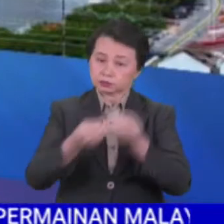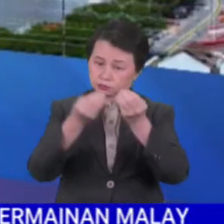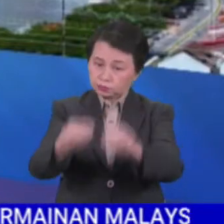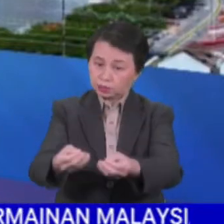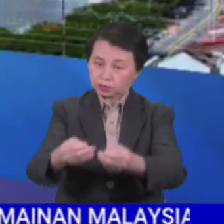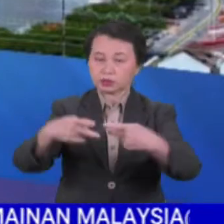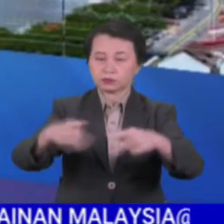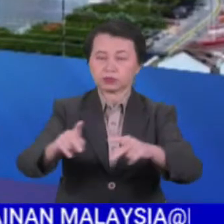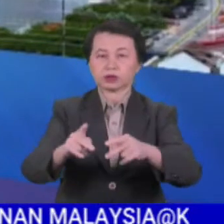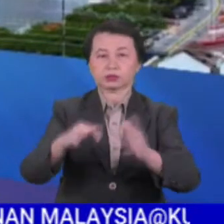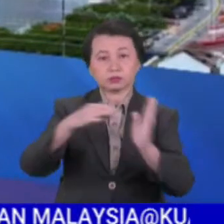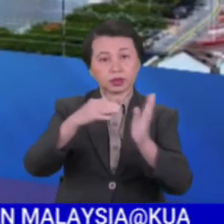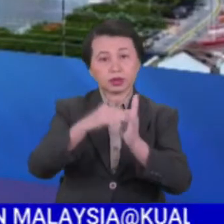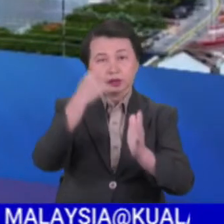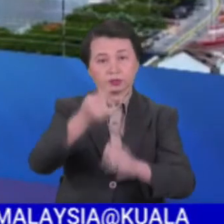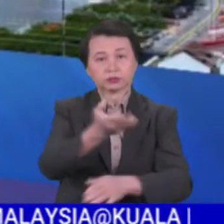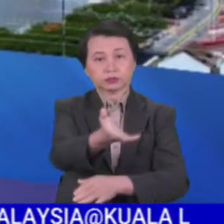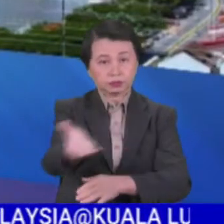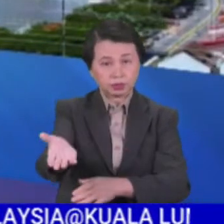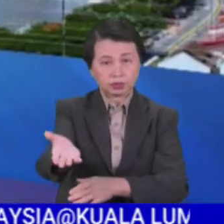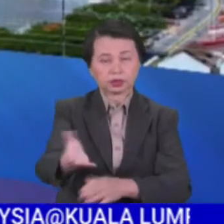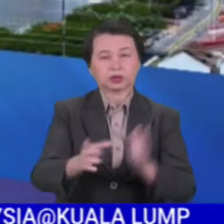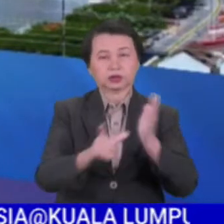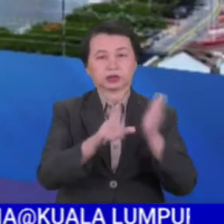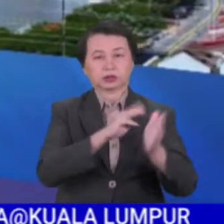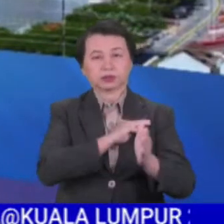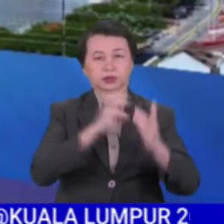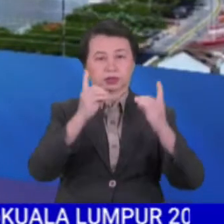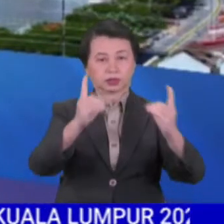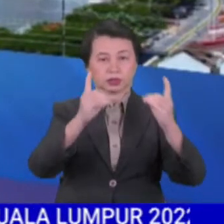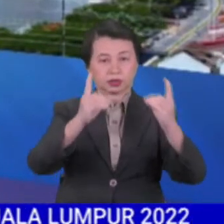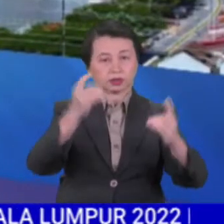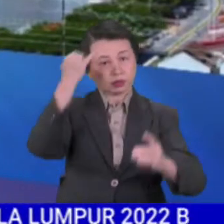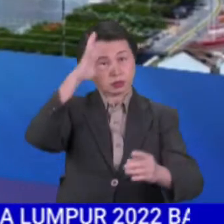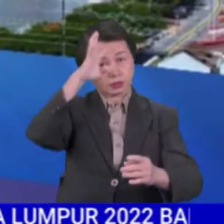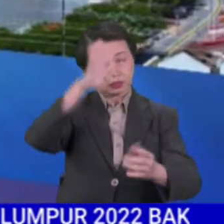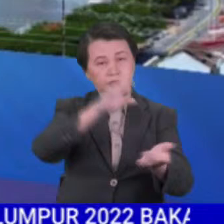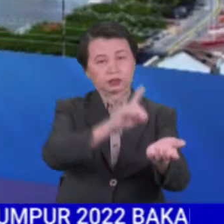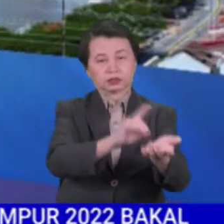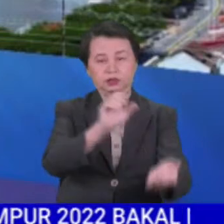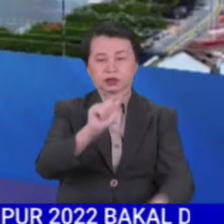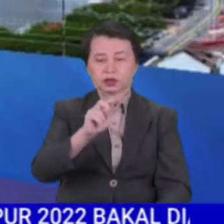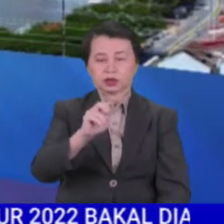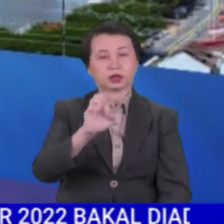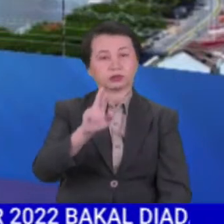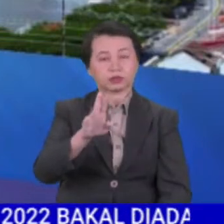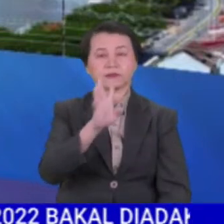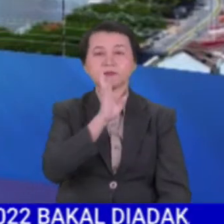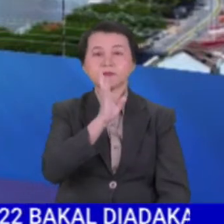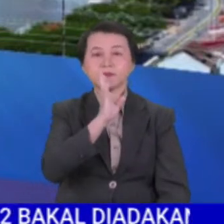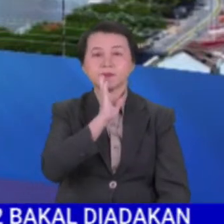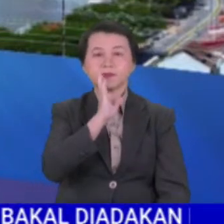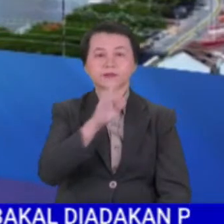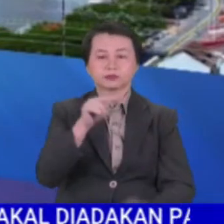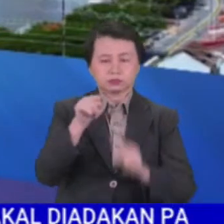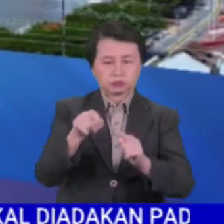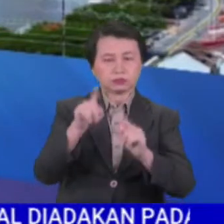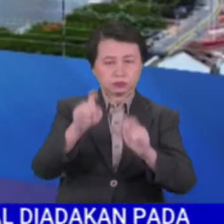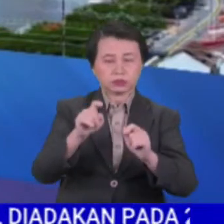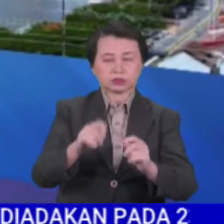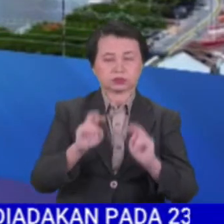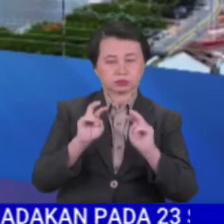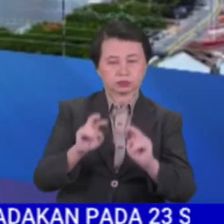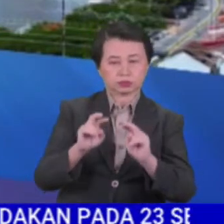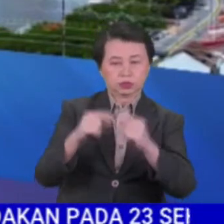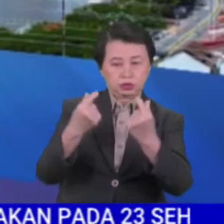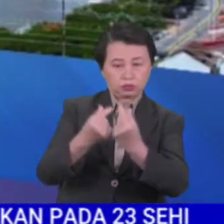menawarkan peluang pengajian kepada mereka. Timbalan Menteri Pendidikan dan Inovasi Dr. Anwar Rapai berkata, langkah ini perlu